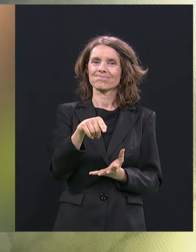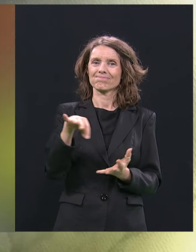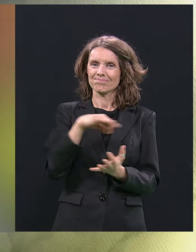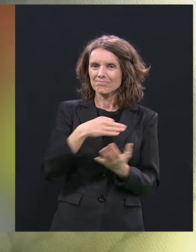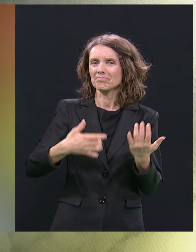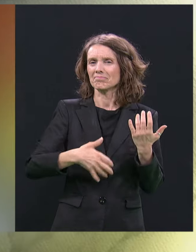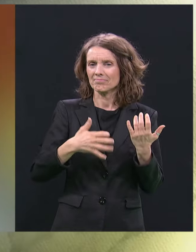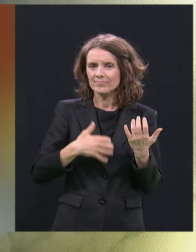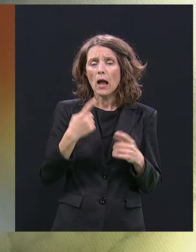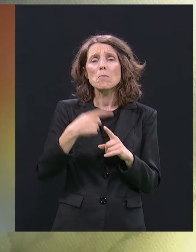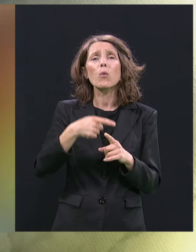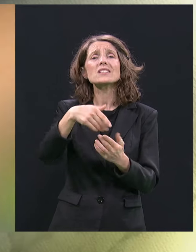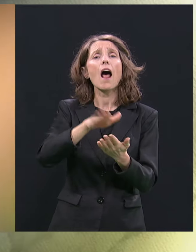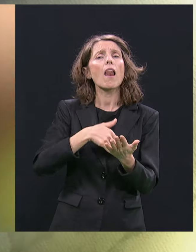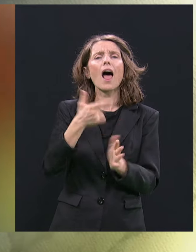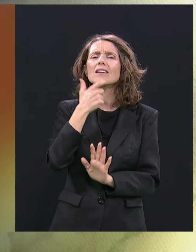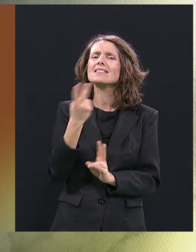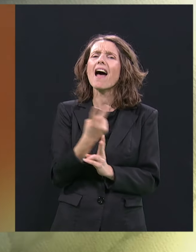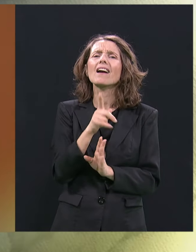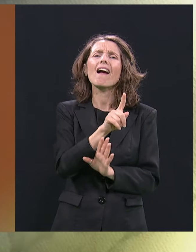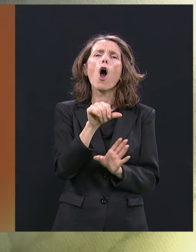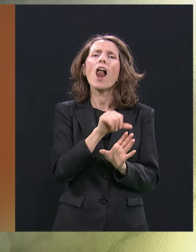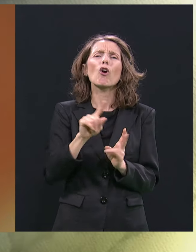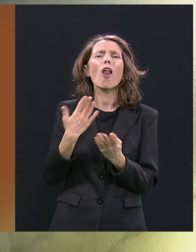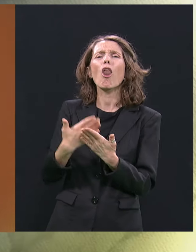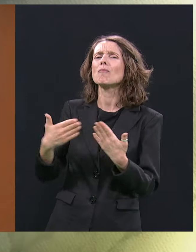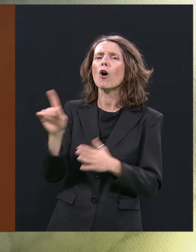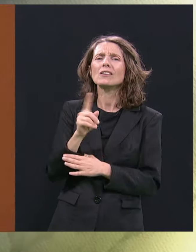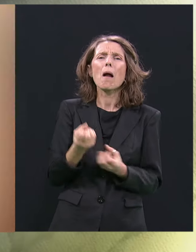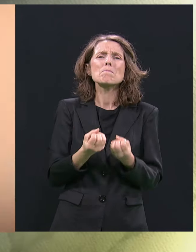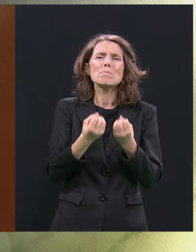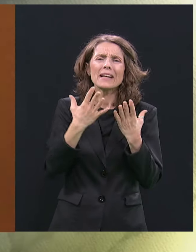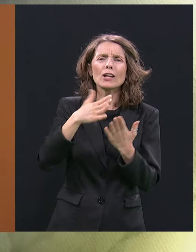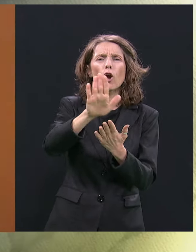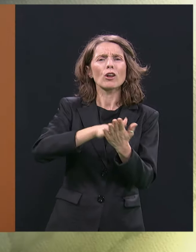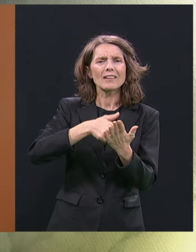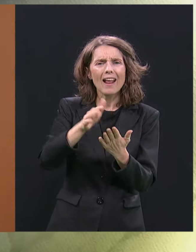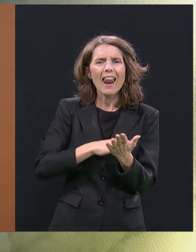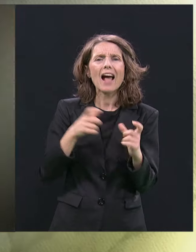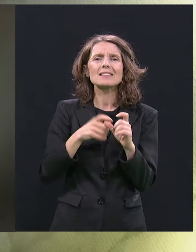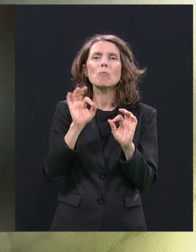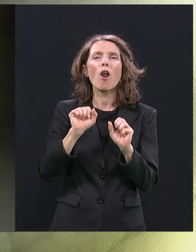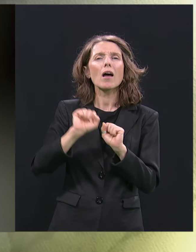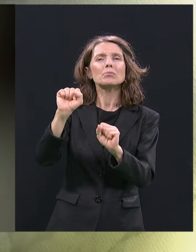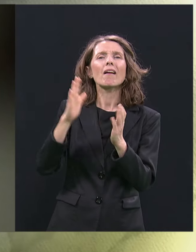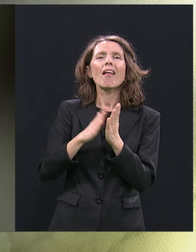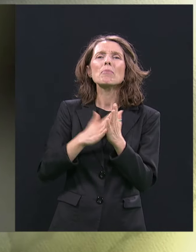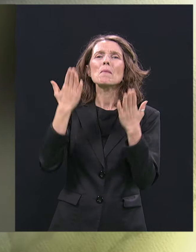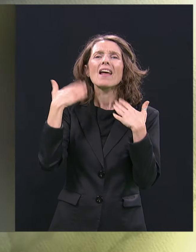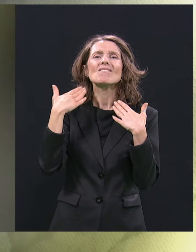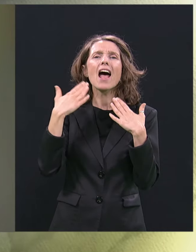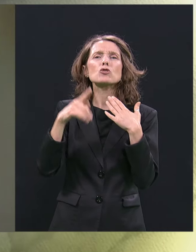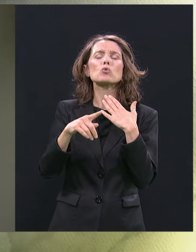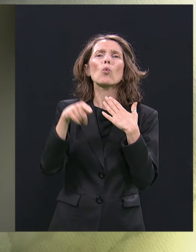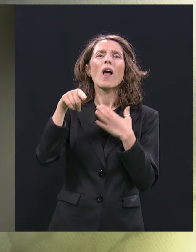lakovi na bazi alkohola, prirodni lak i smola, čuvaju drvo od nagle promene vlage i temperature. I još važnije,